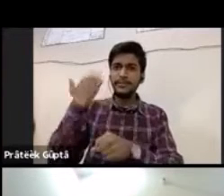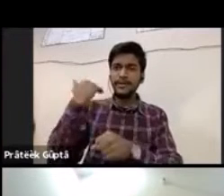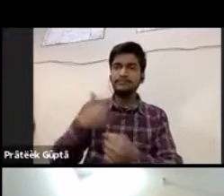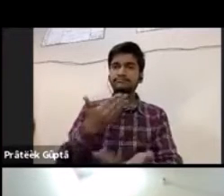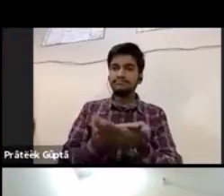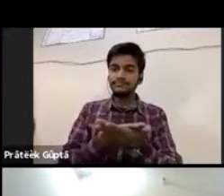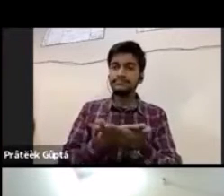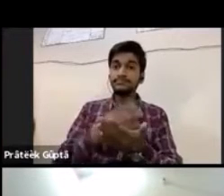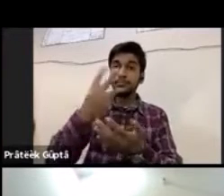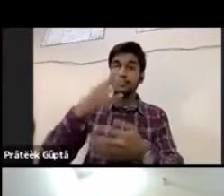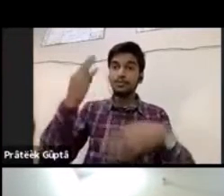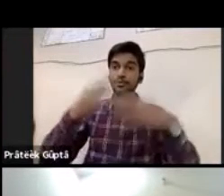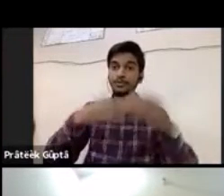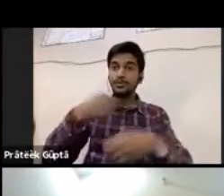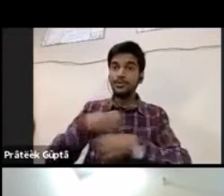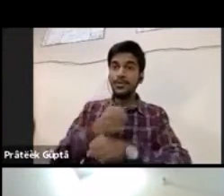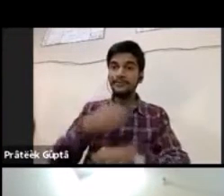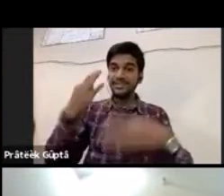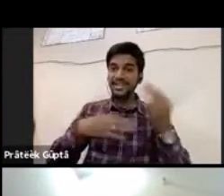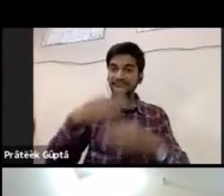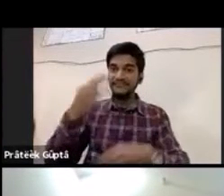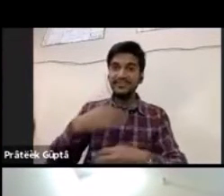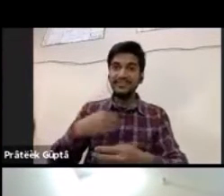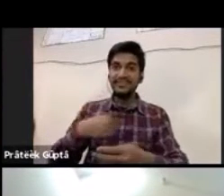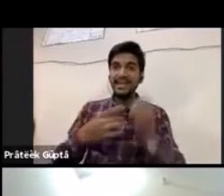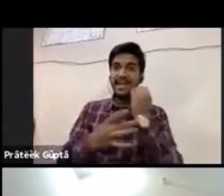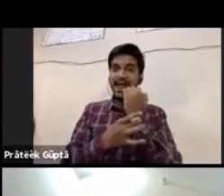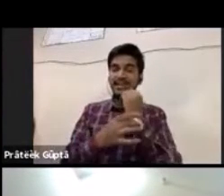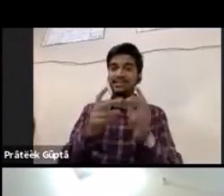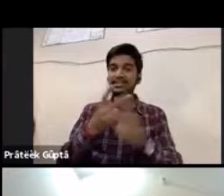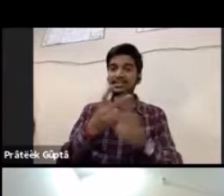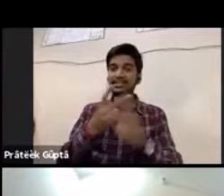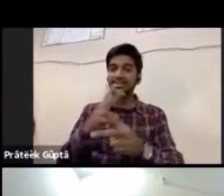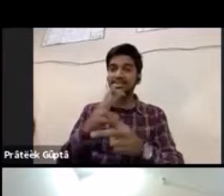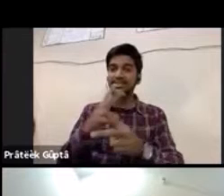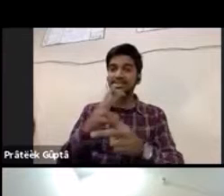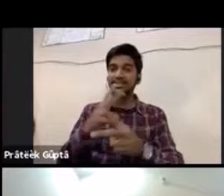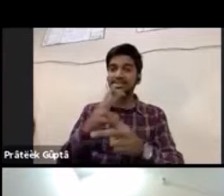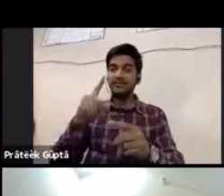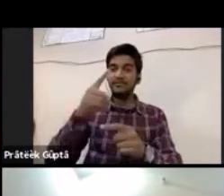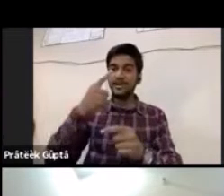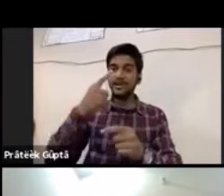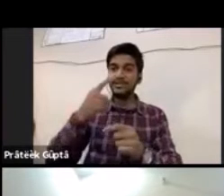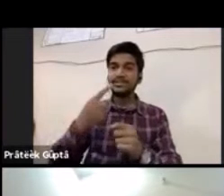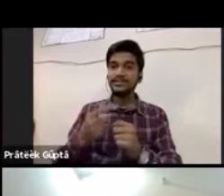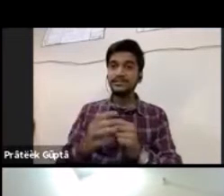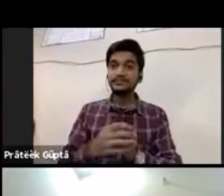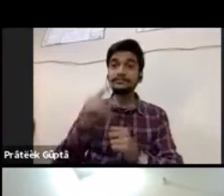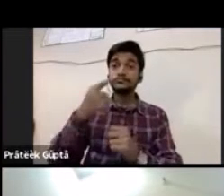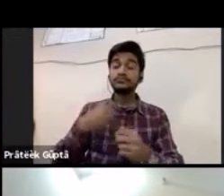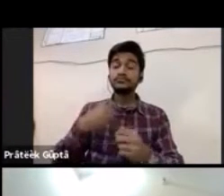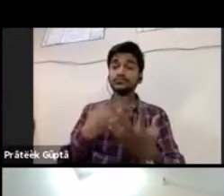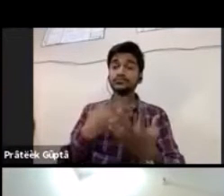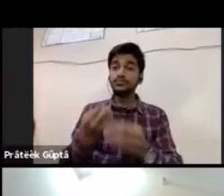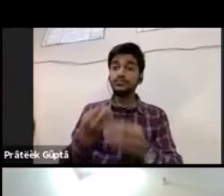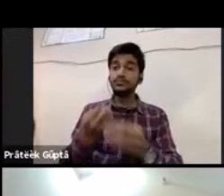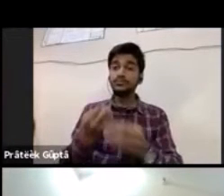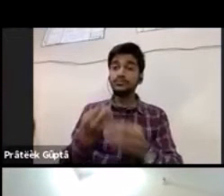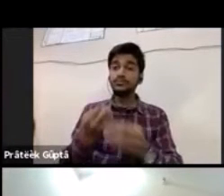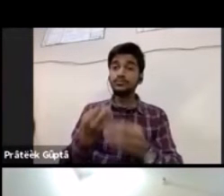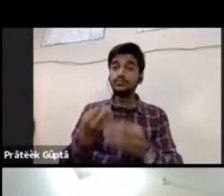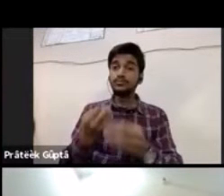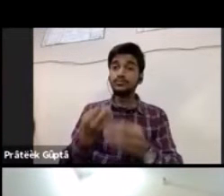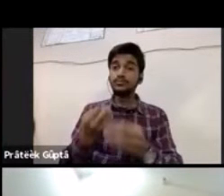सेक्सुअल एंड रिप्रोडक्टिव हेल्थ पर. वन इज इन कोलैबोरेशन विद एनफोल्ड इंडिया, साउथ की एक ऑर्गेनाइजेशन है.